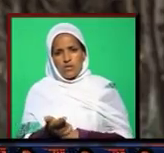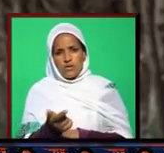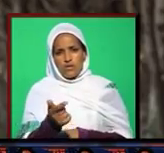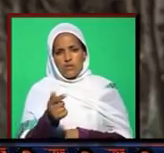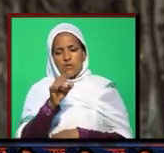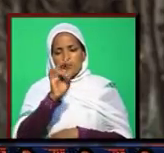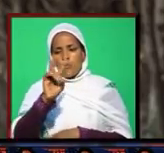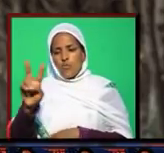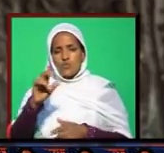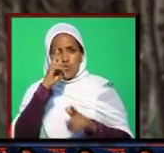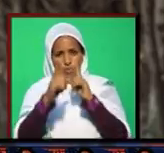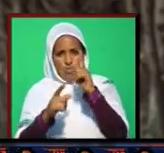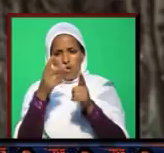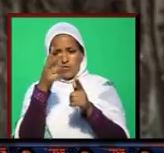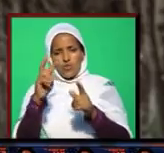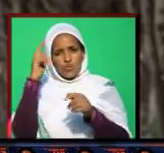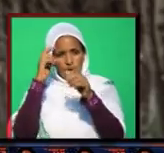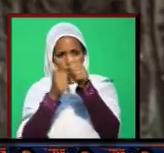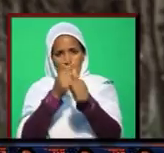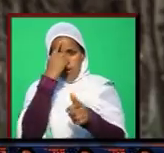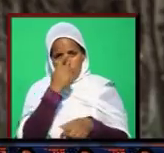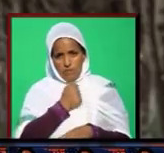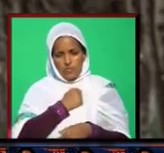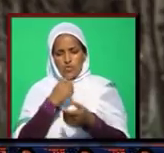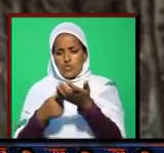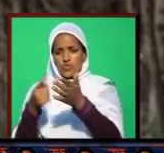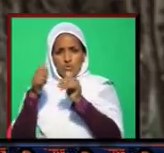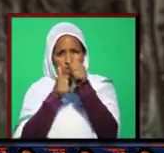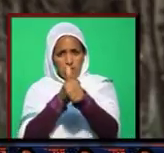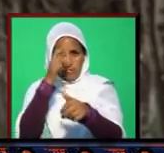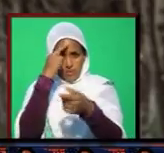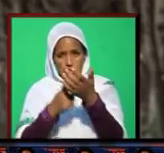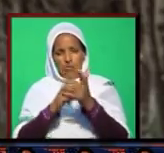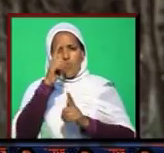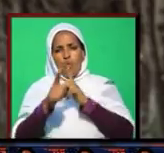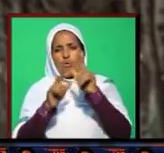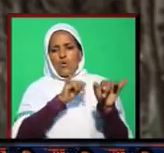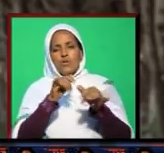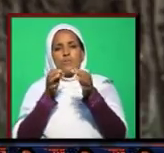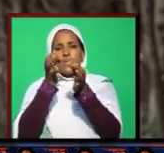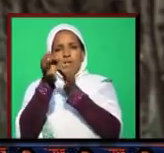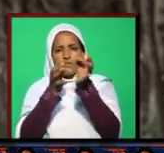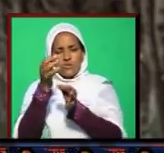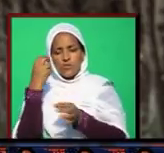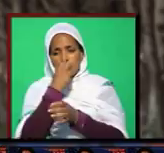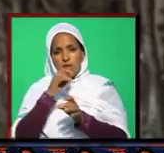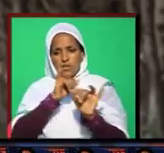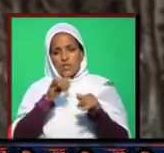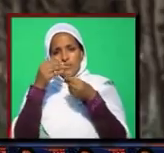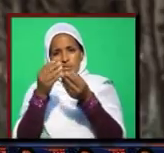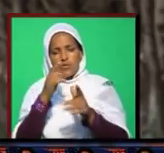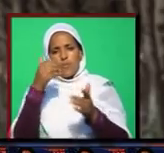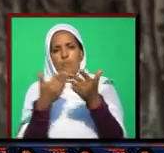ይናገራሉ። 72 ቋንቋ ለ12 ሐዋርያት አምነው እሱን ስለተከተሉ ቋንቋ እንደሚገለጽላቸው